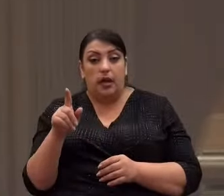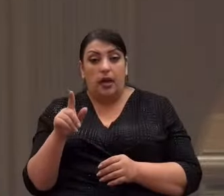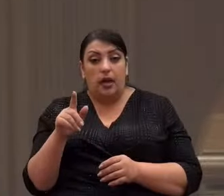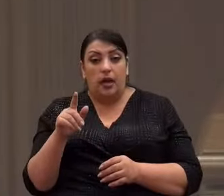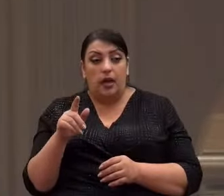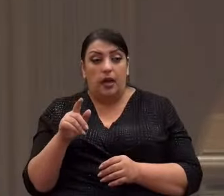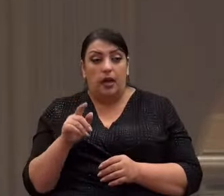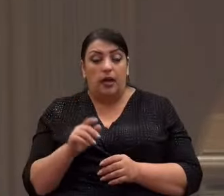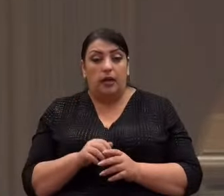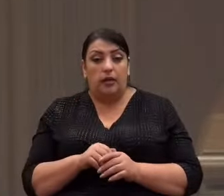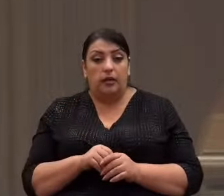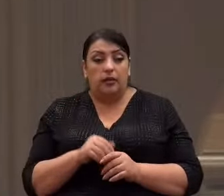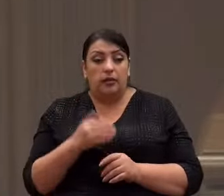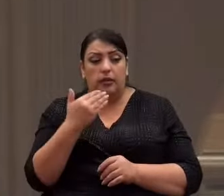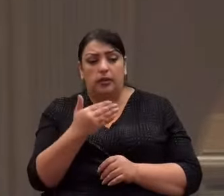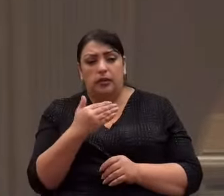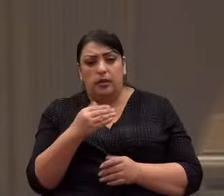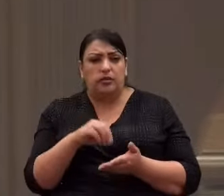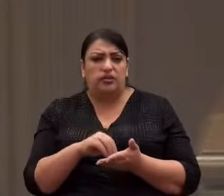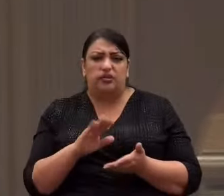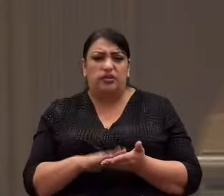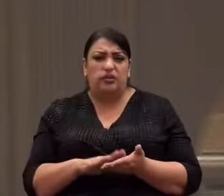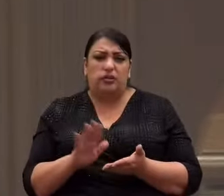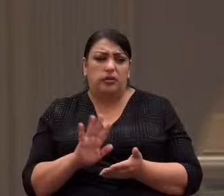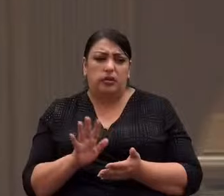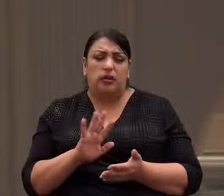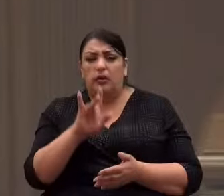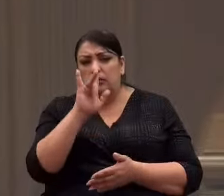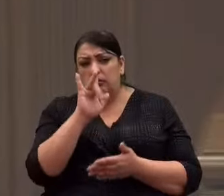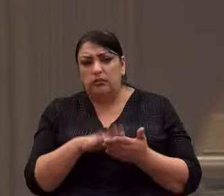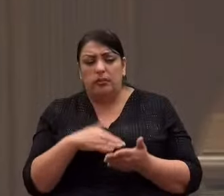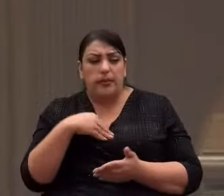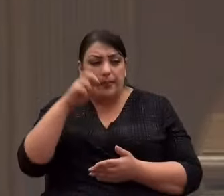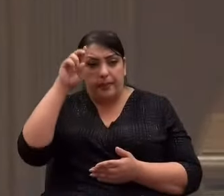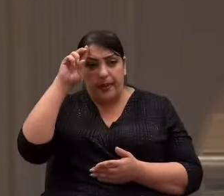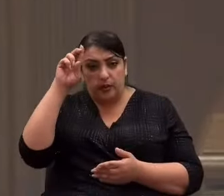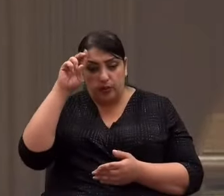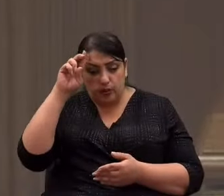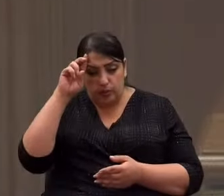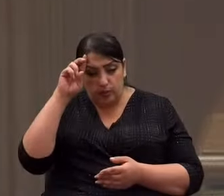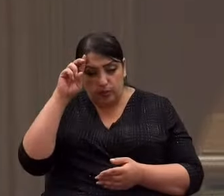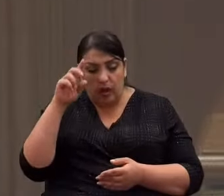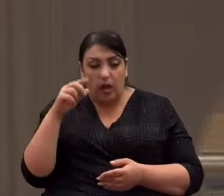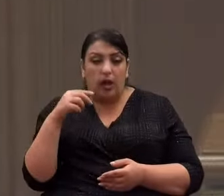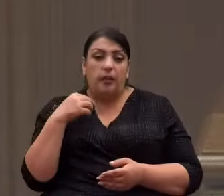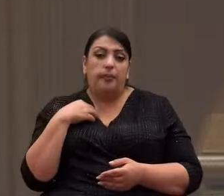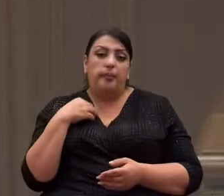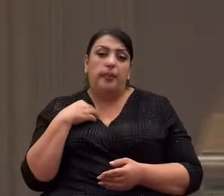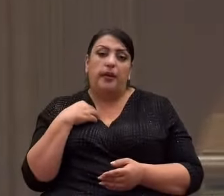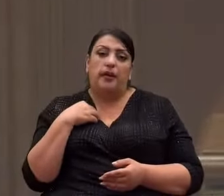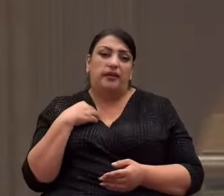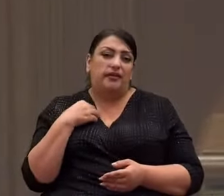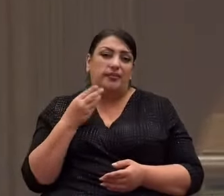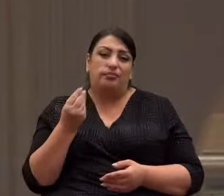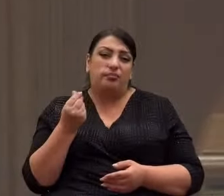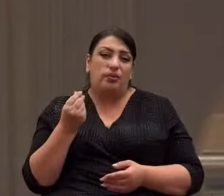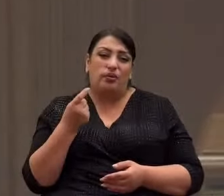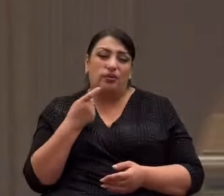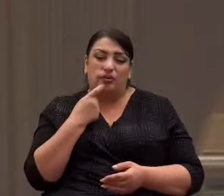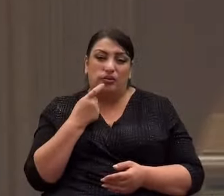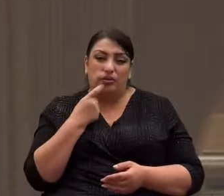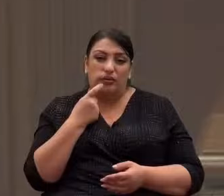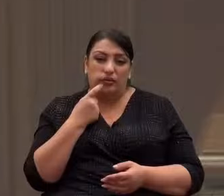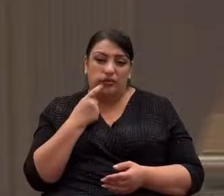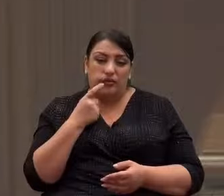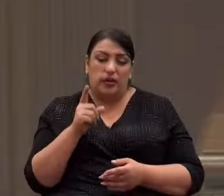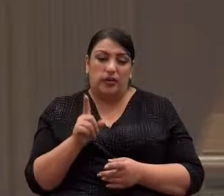հայտարությունը, հա, հաղորդումը չեն գրանցել, ասելով, որ գիտեք ինչ, մեր պետությունը այդքան ռեսուրս չունի, որ բոլոր,